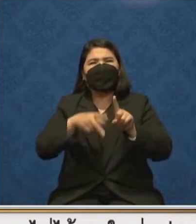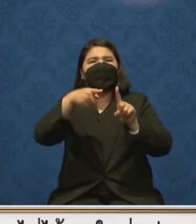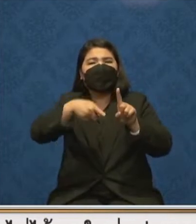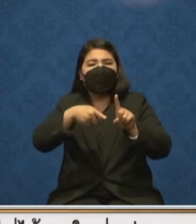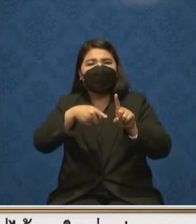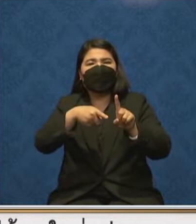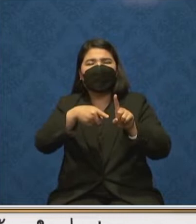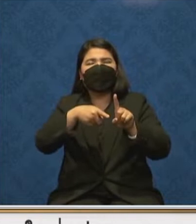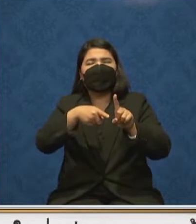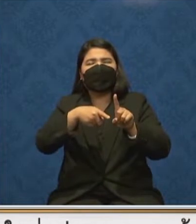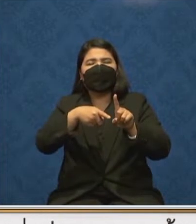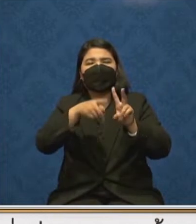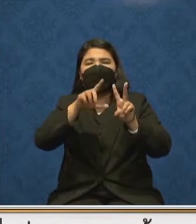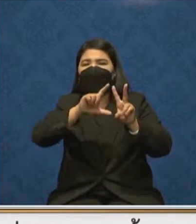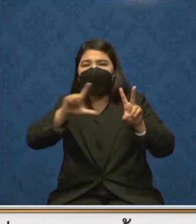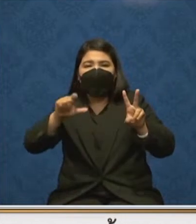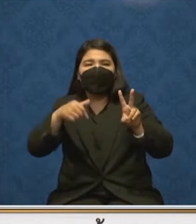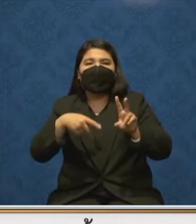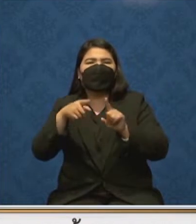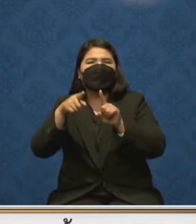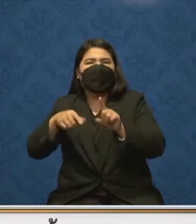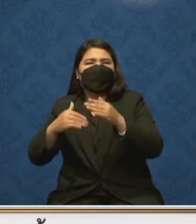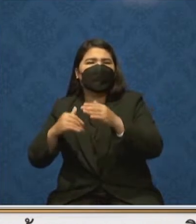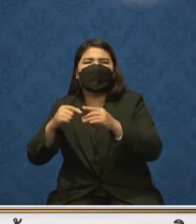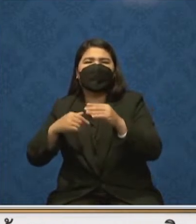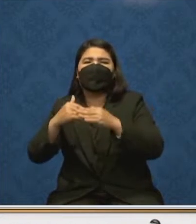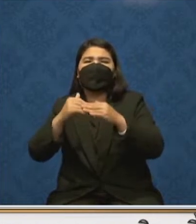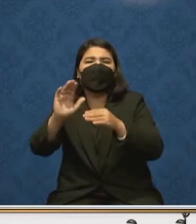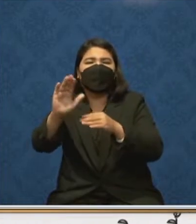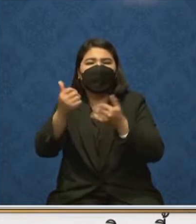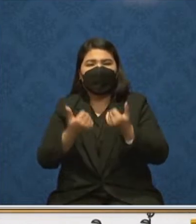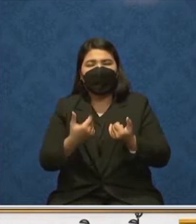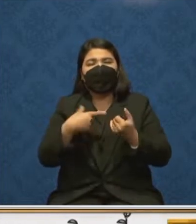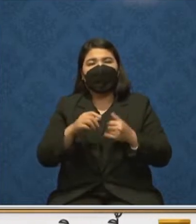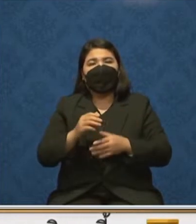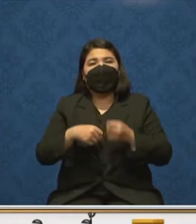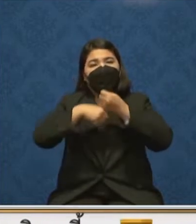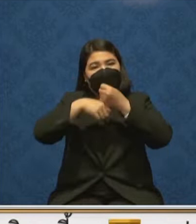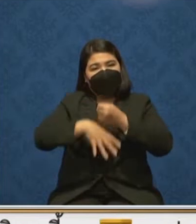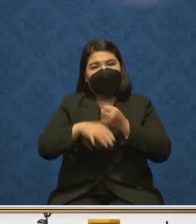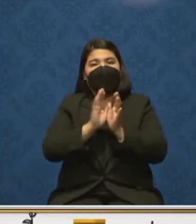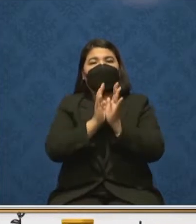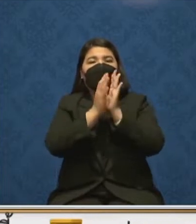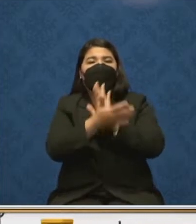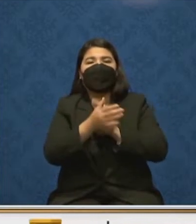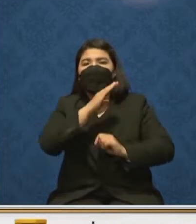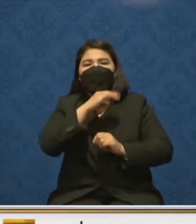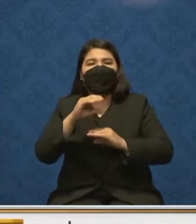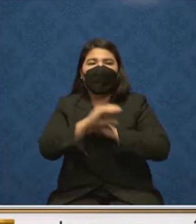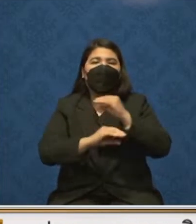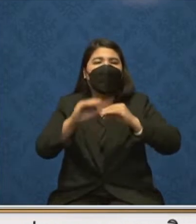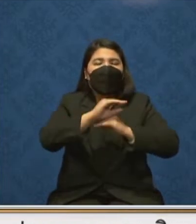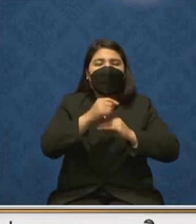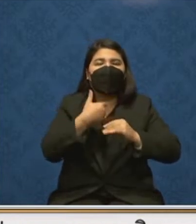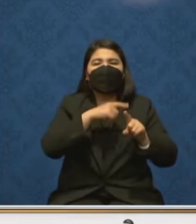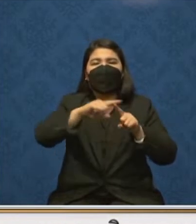องล้านแล้เมอไ่เราจะสามาร Lucasรับโครงสร้างเง poseสดที่ m osได้มีโครงการ Early Retirement